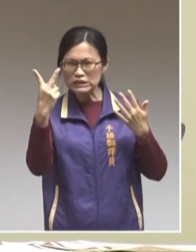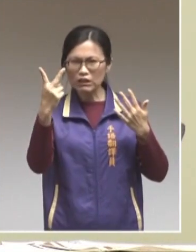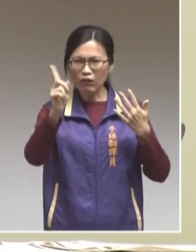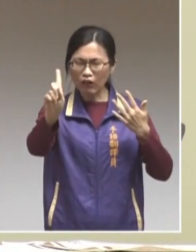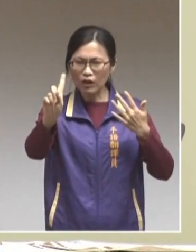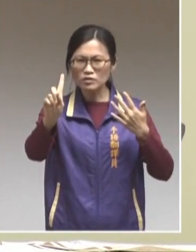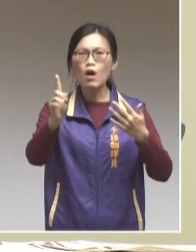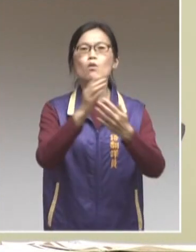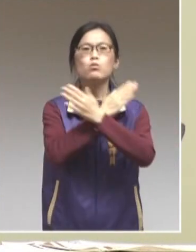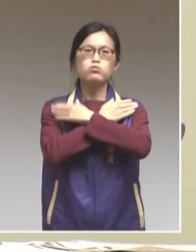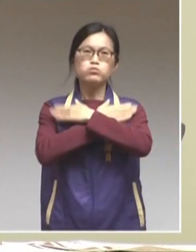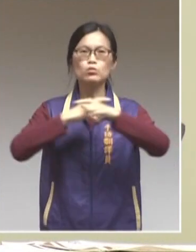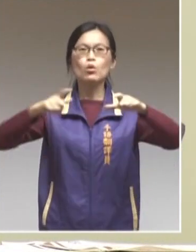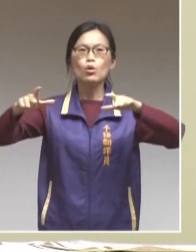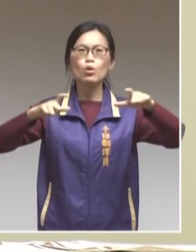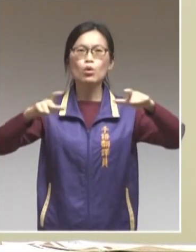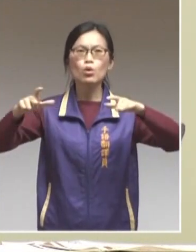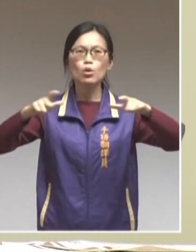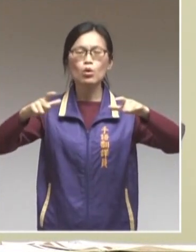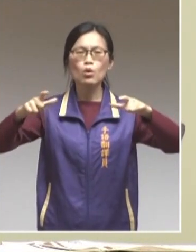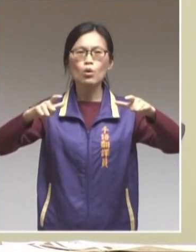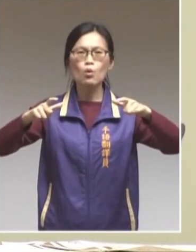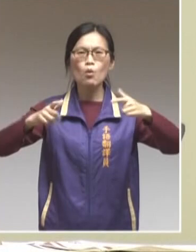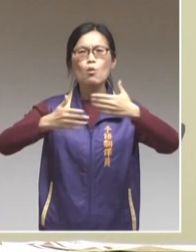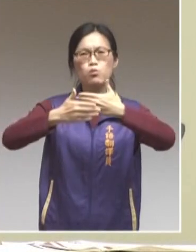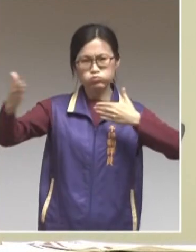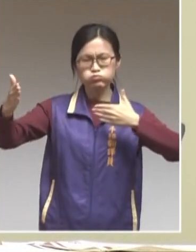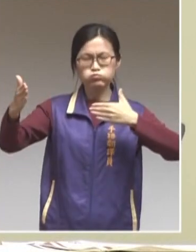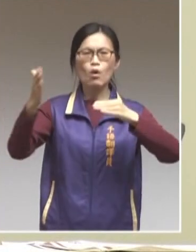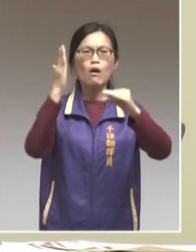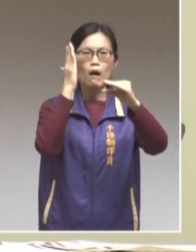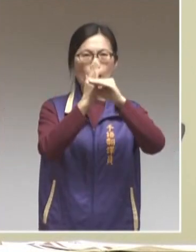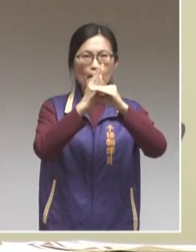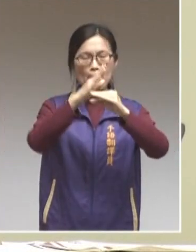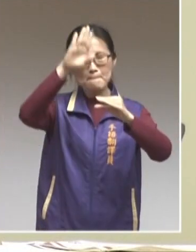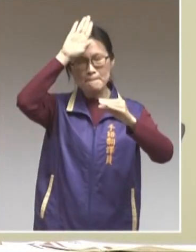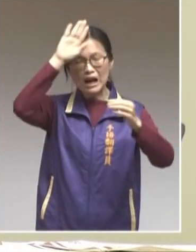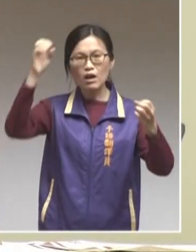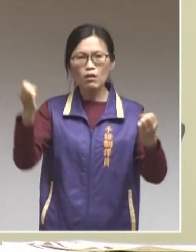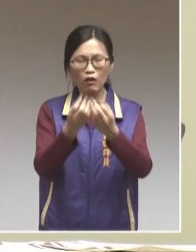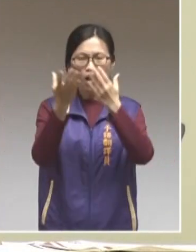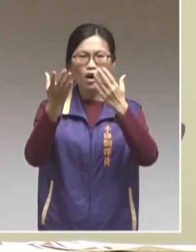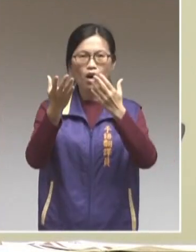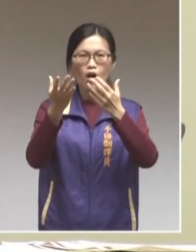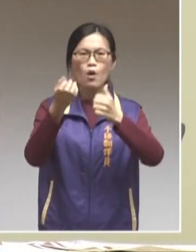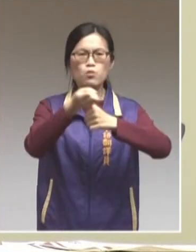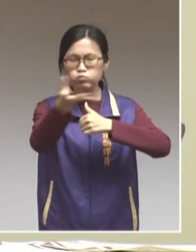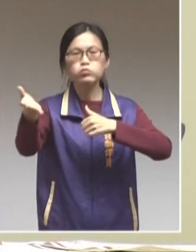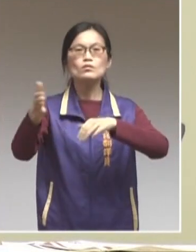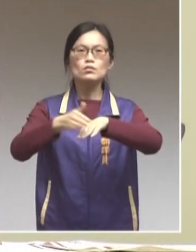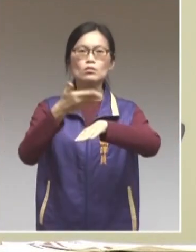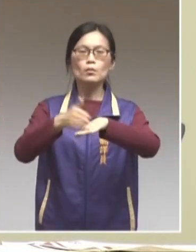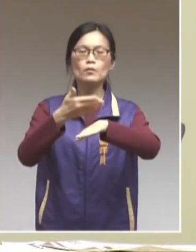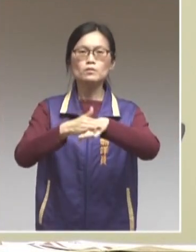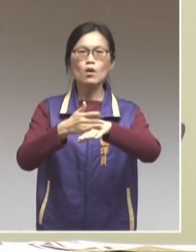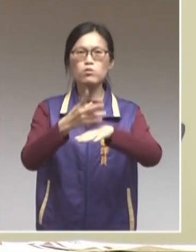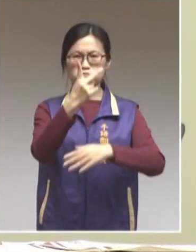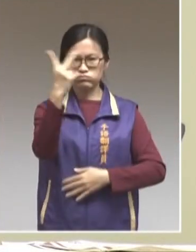于幼稚园的这个隔离中发病，好，这个也并没有社区传播的风险，好，有